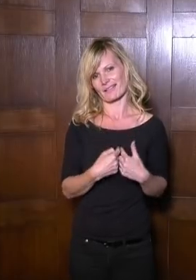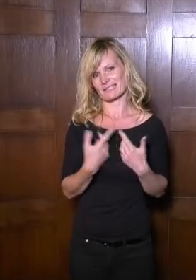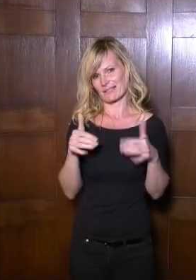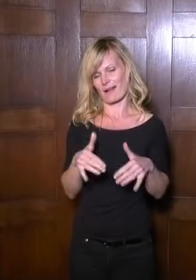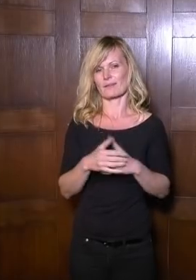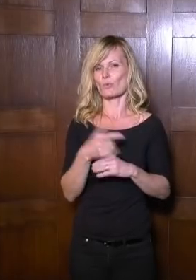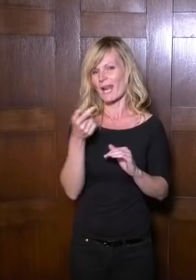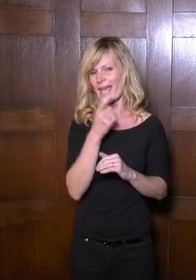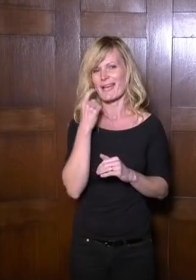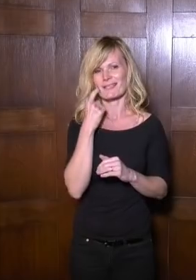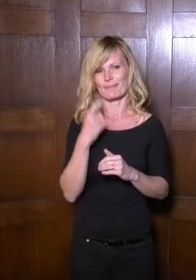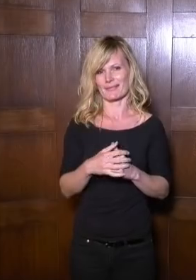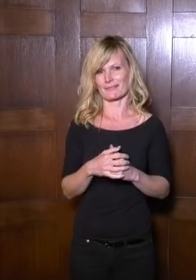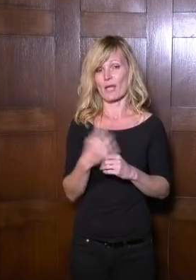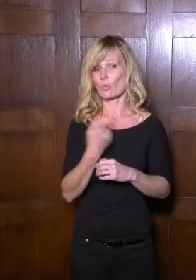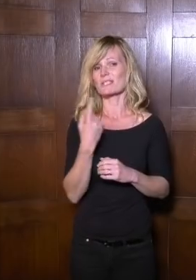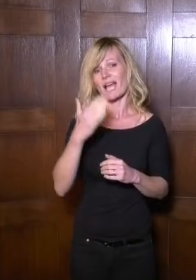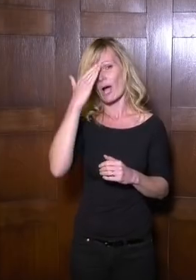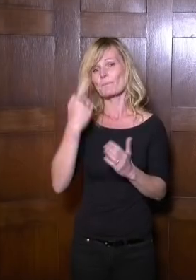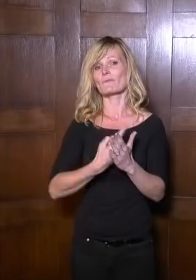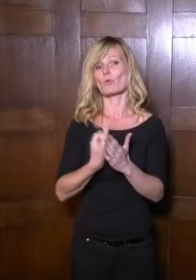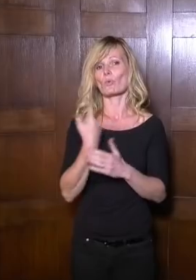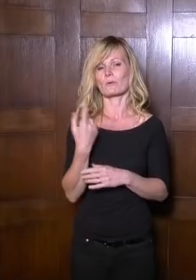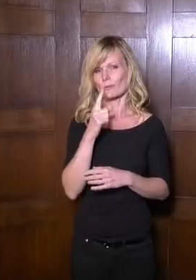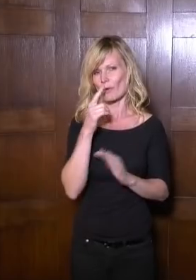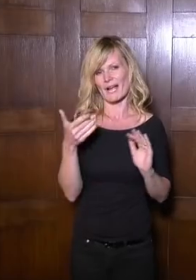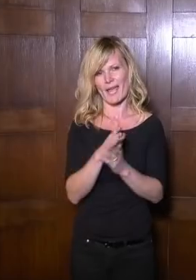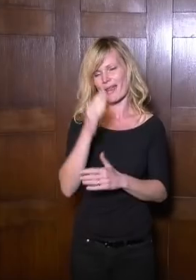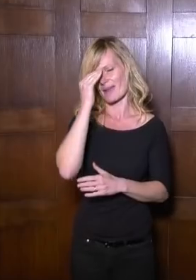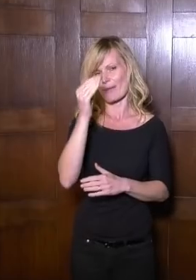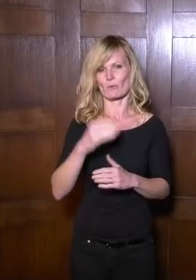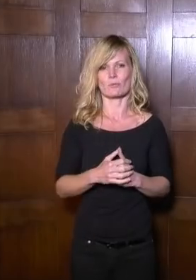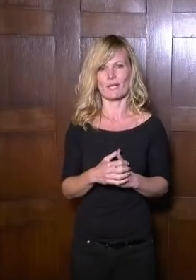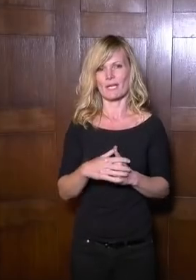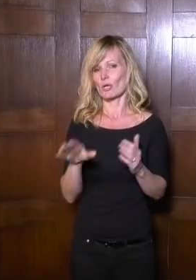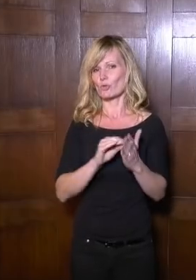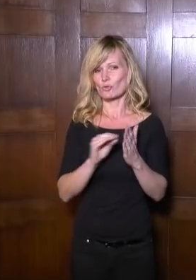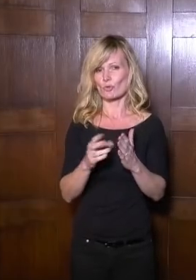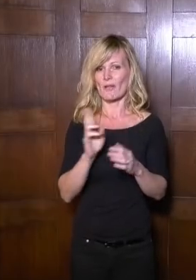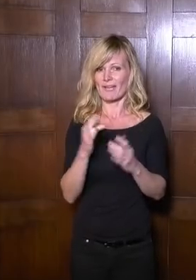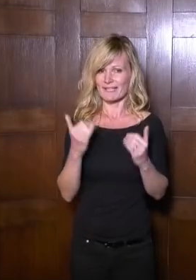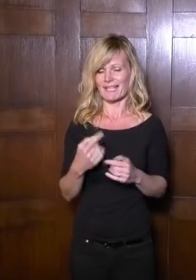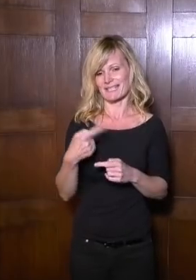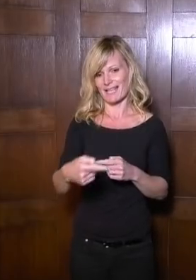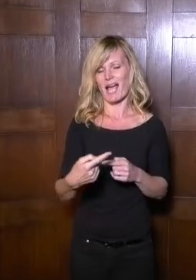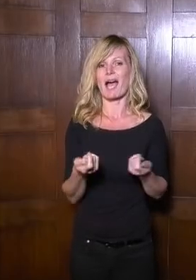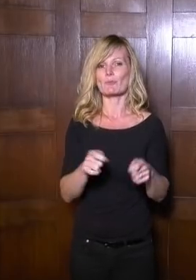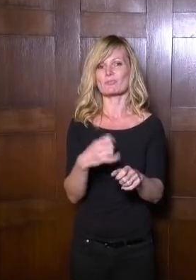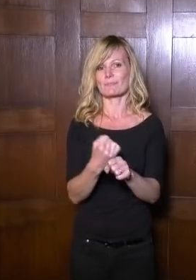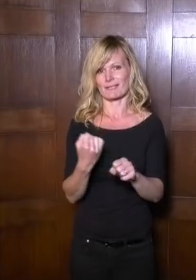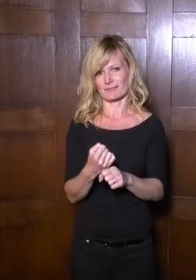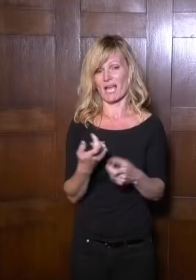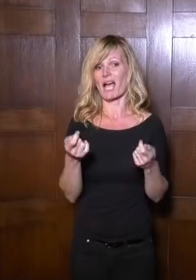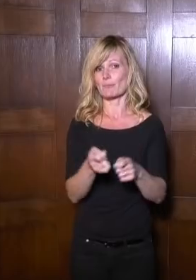kleinen Aspekt geben. Das ist nicht unsere Hauptforderung, aber nur eine kleine Anmerkung. Schülerinnen und Schüler, die gerade ihre Abschlüsse machen, sie machen einen